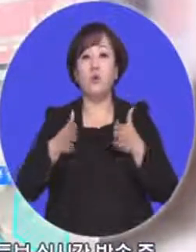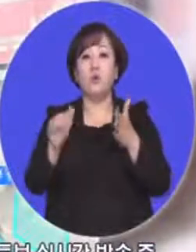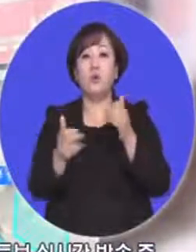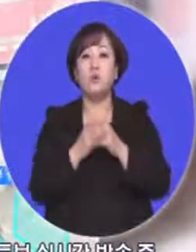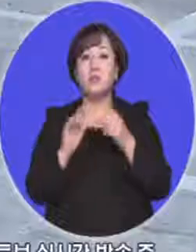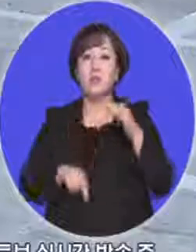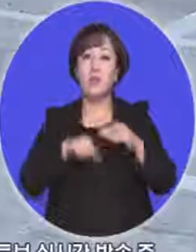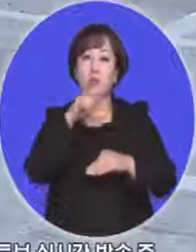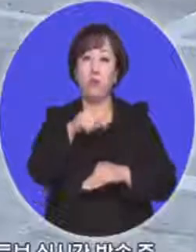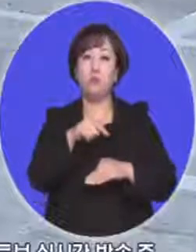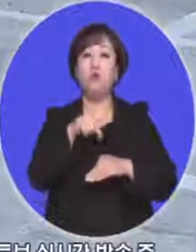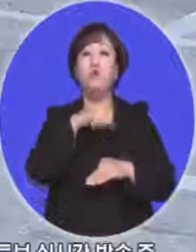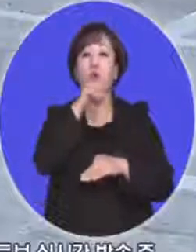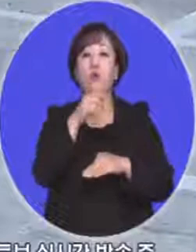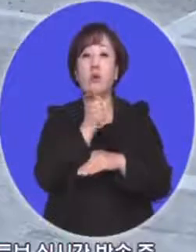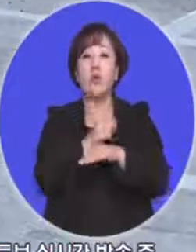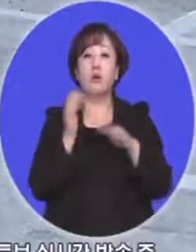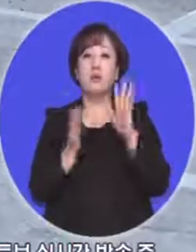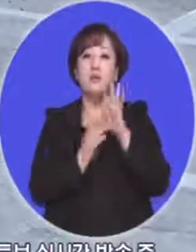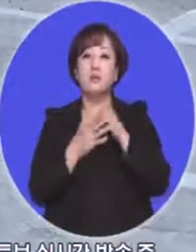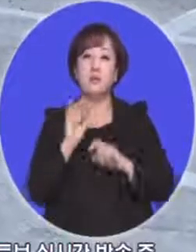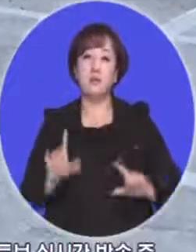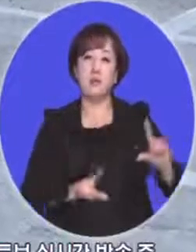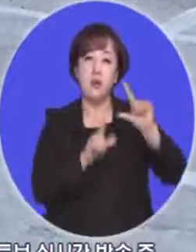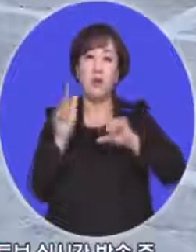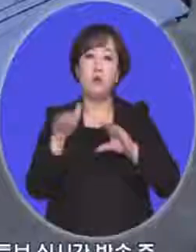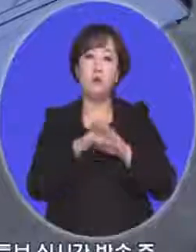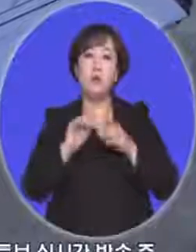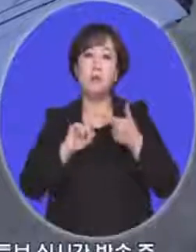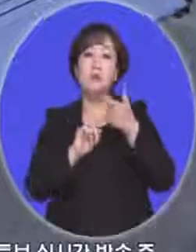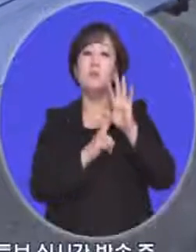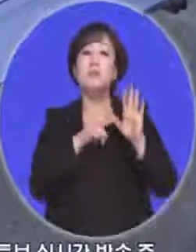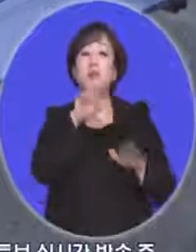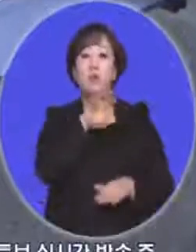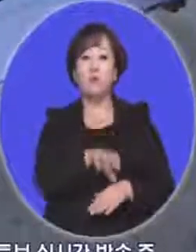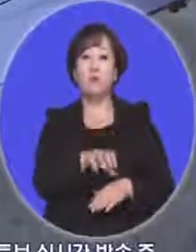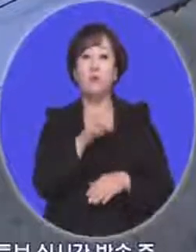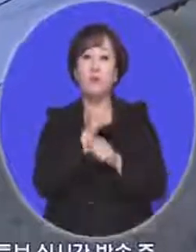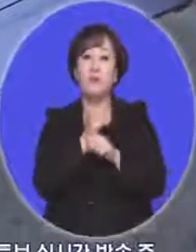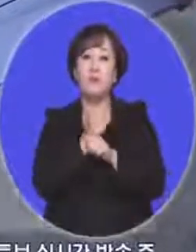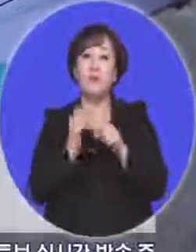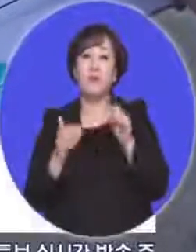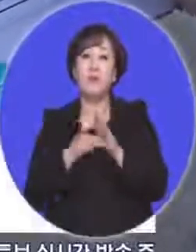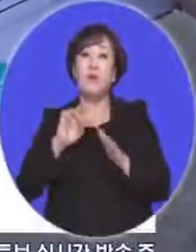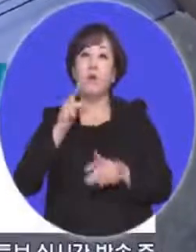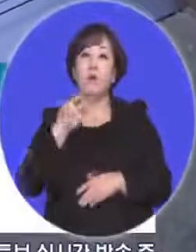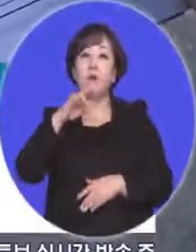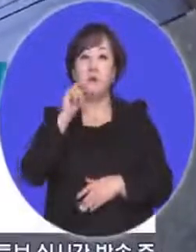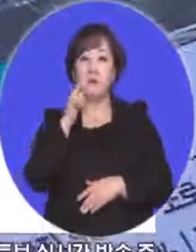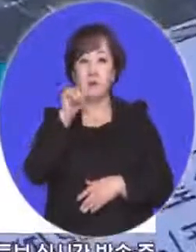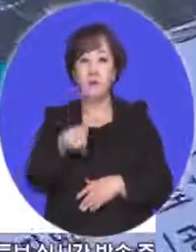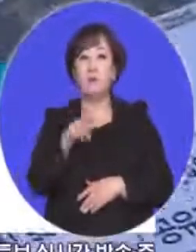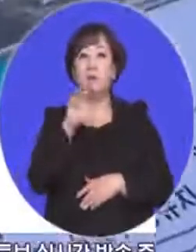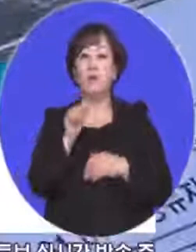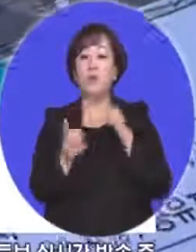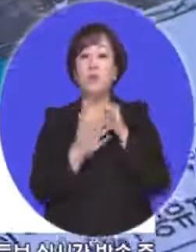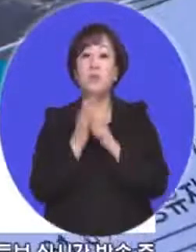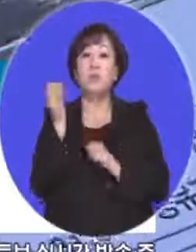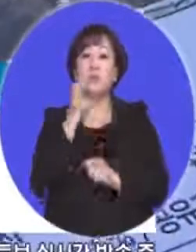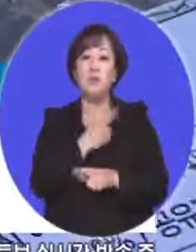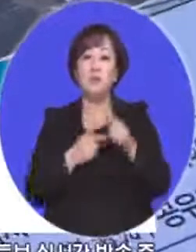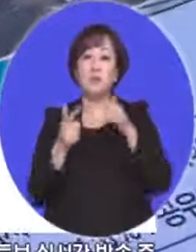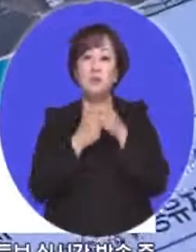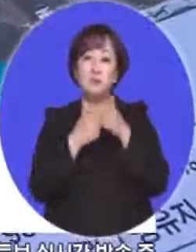외부 공간을 활용한 생활문화 전시 공간도 조성됩니다. 명덕 마을이 도시재생 사업을 통해 보다